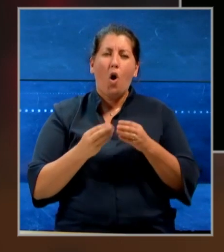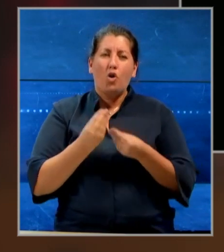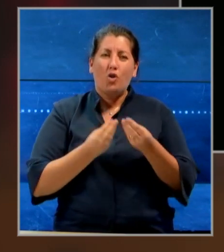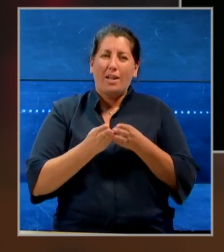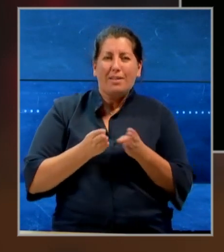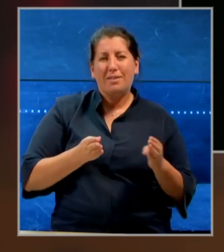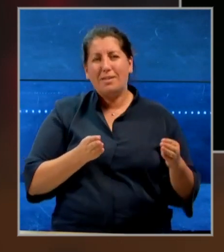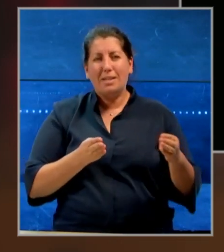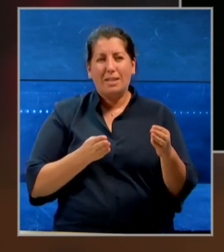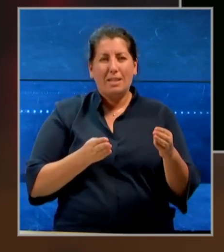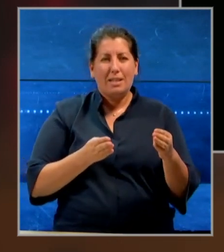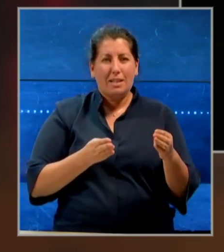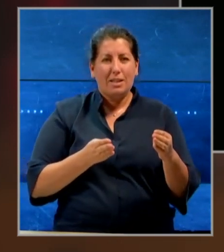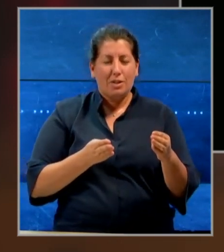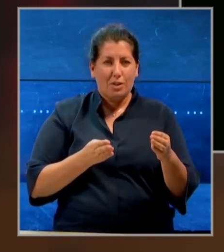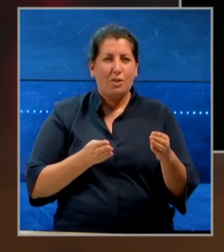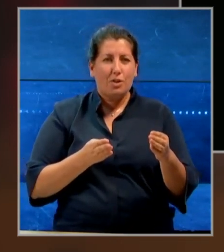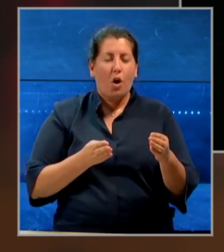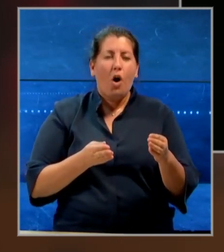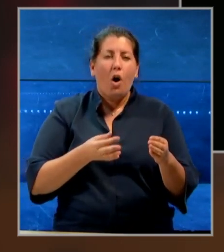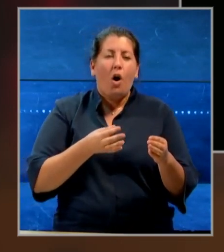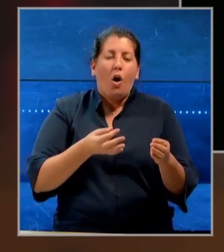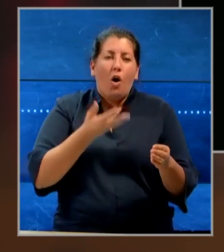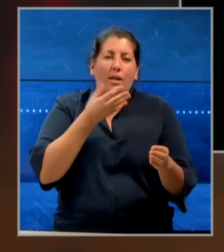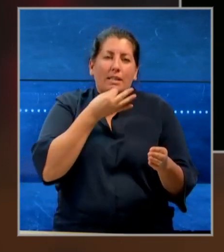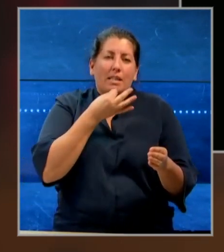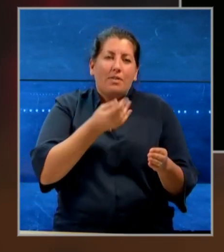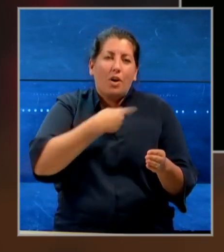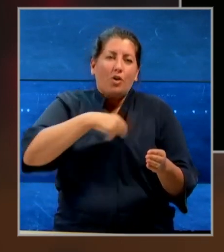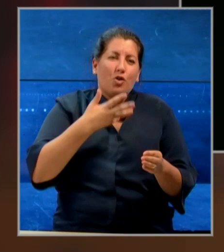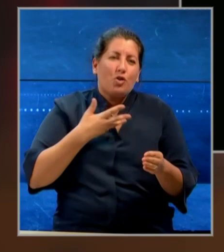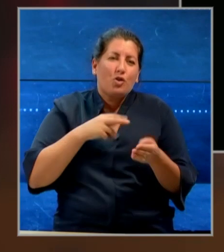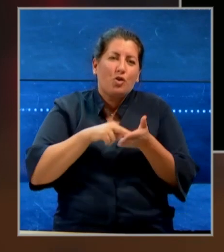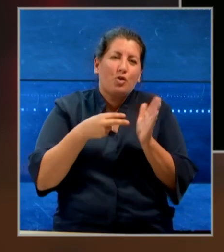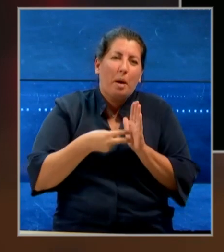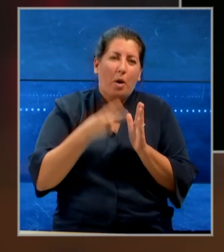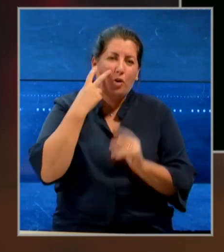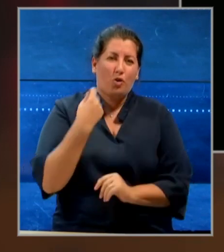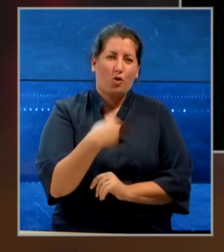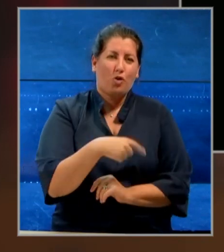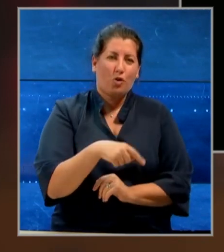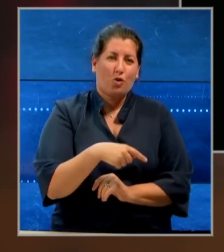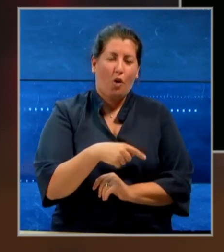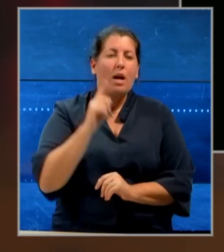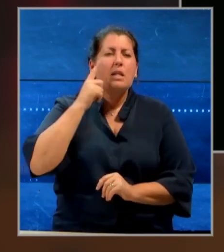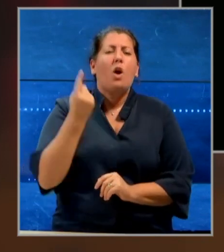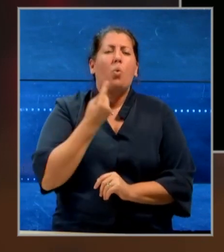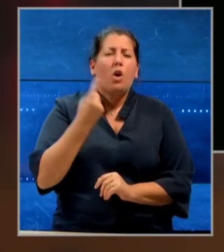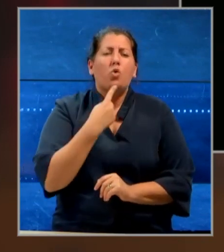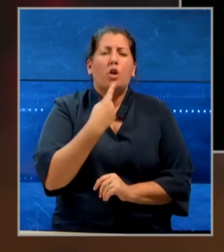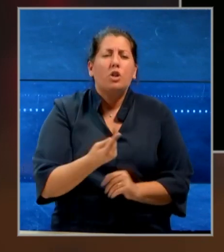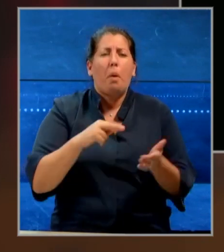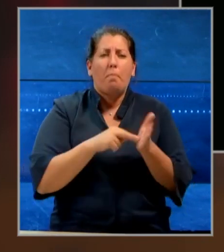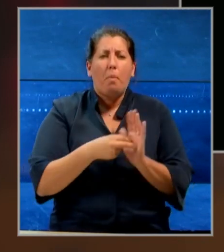un problema di fondo nelle basi di tutte le altre squadre. Quindi che Maurizio Viscidi abbia comunque manifestato questo discorso ci sta. È chiaro che